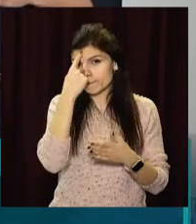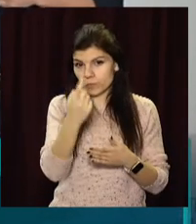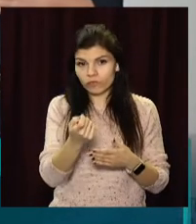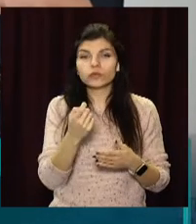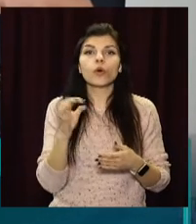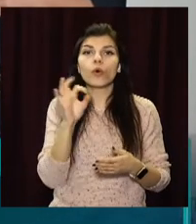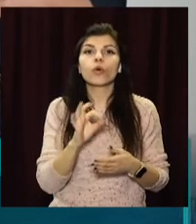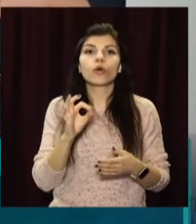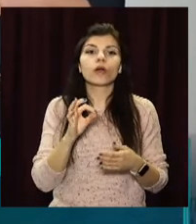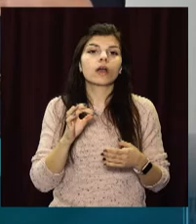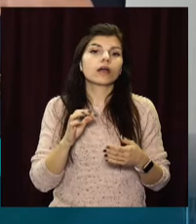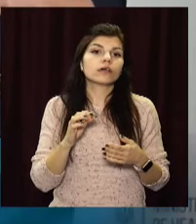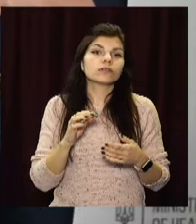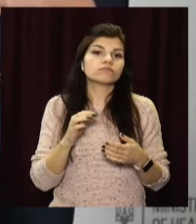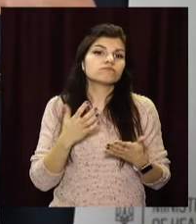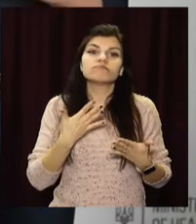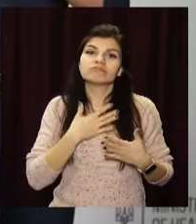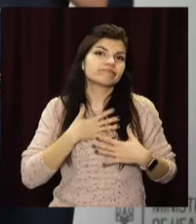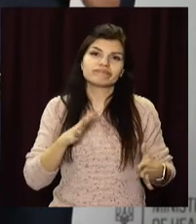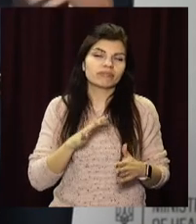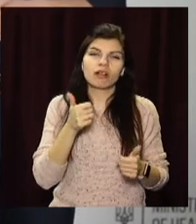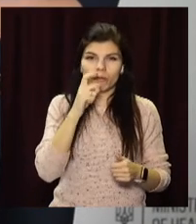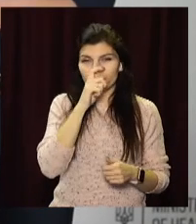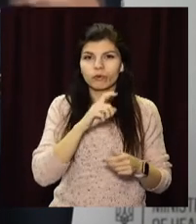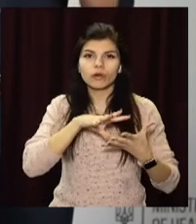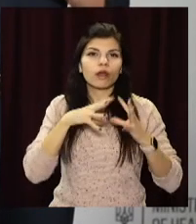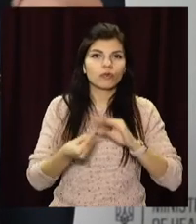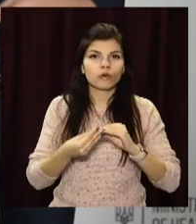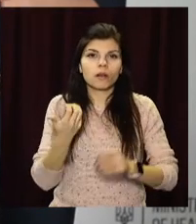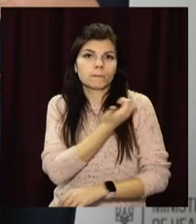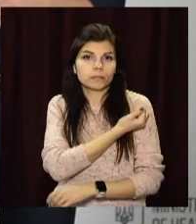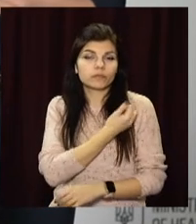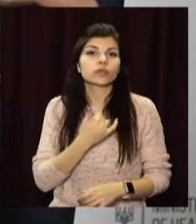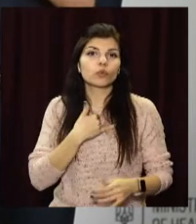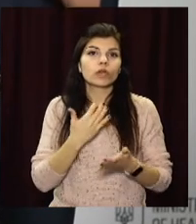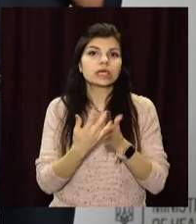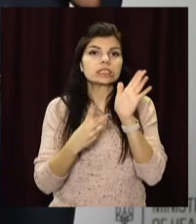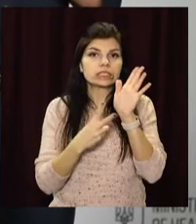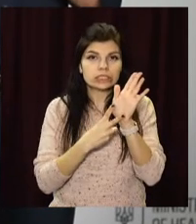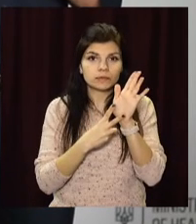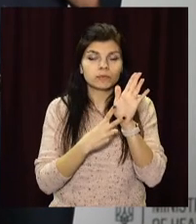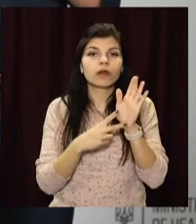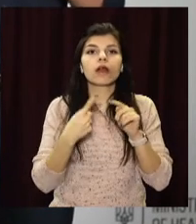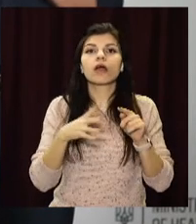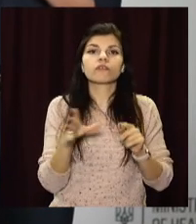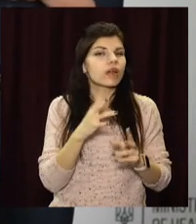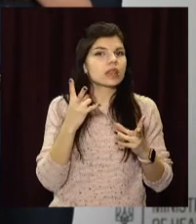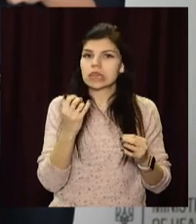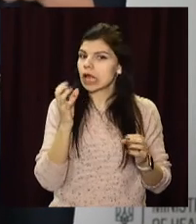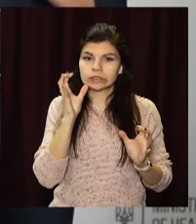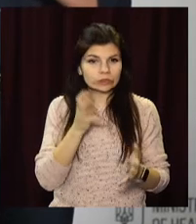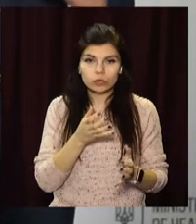про несприятливі події після імунізації. Таких у нас повідомлень є 7. Вони всі